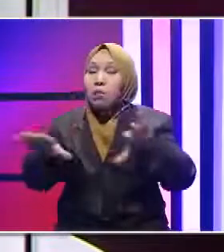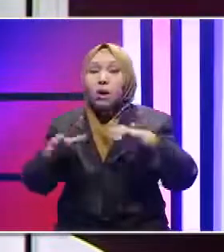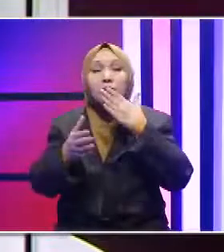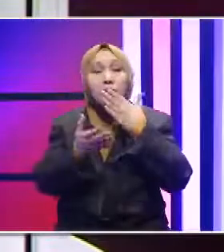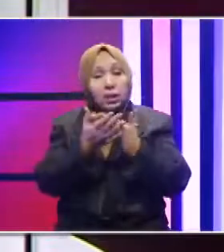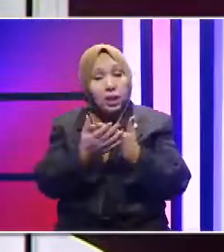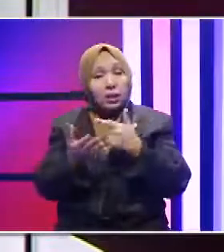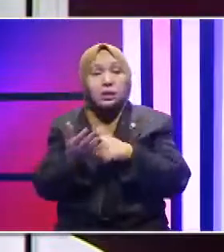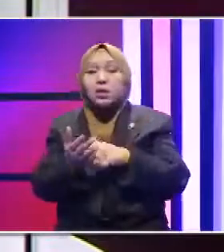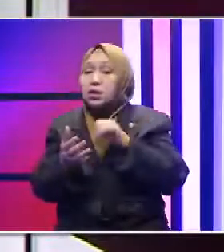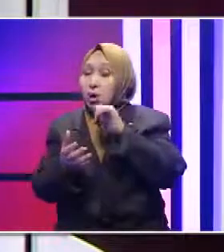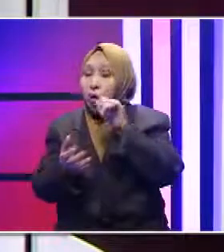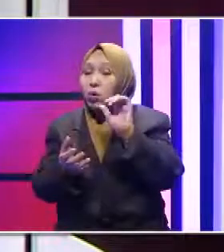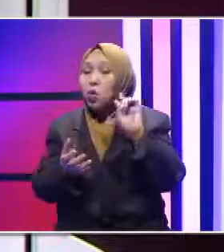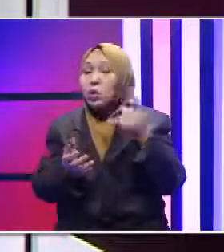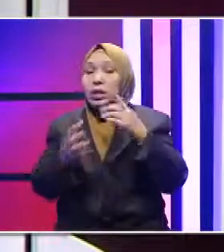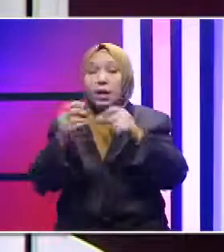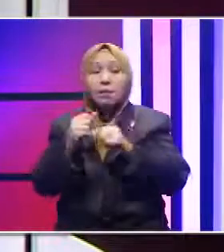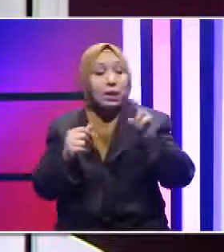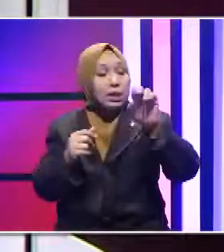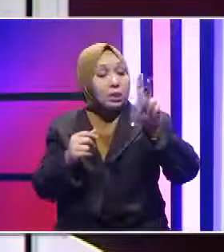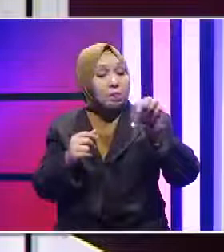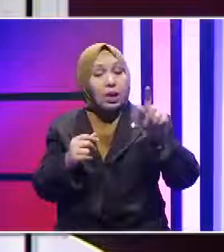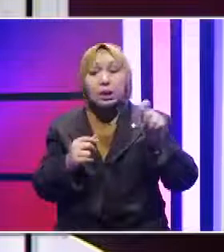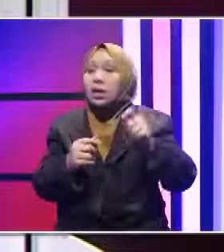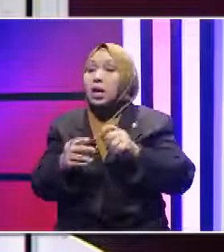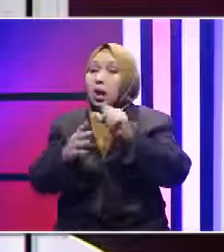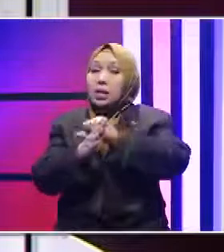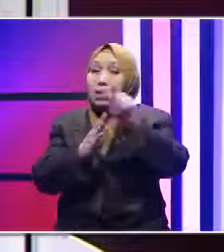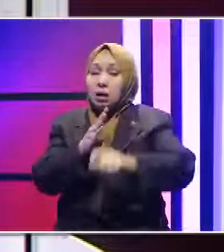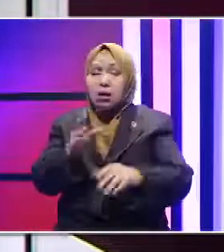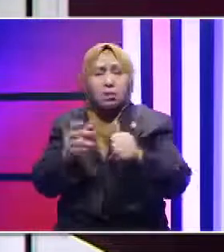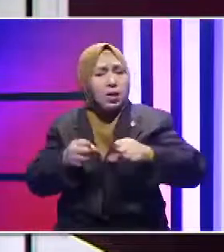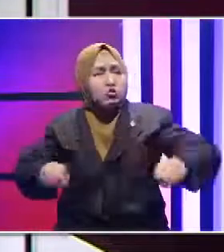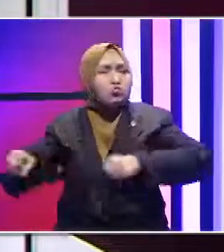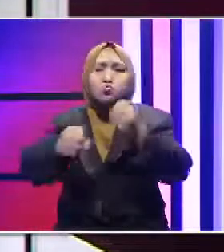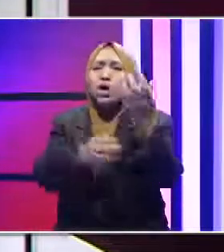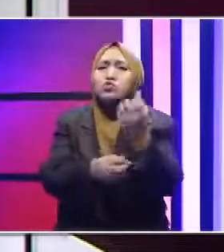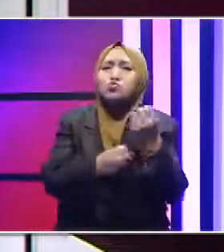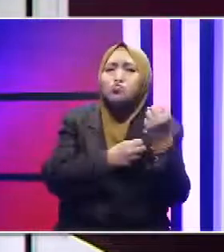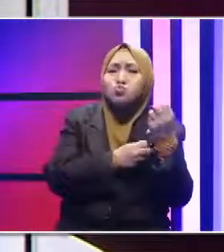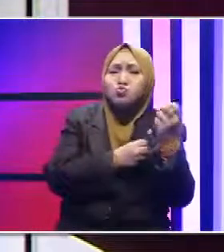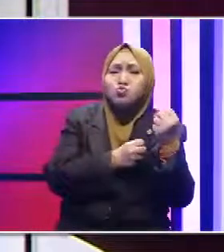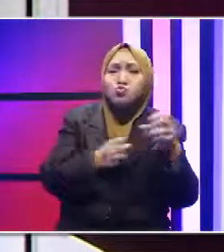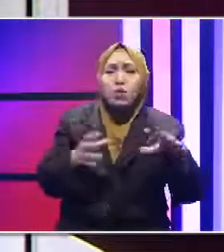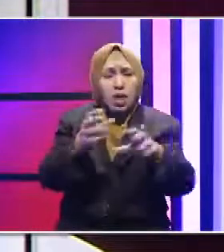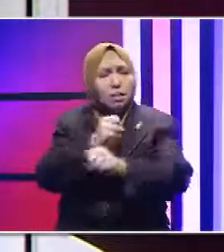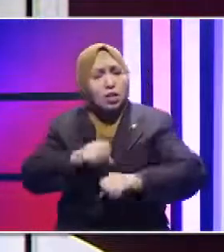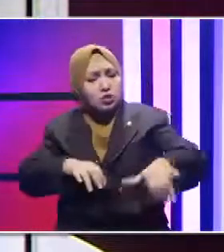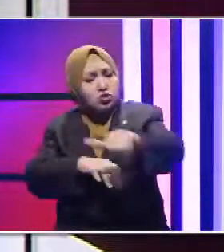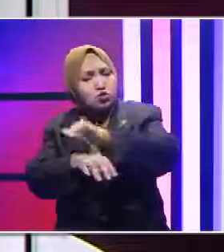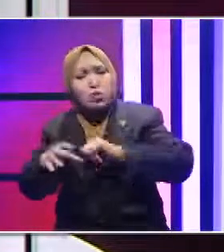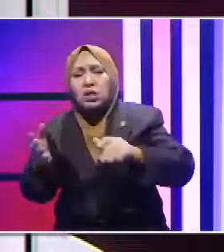ini, dia bukan sekadar dapat nikmat di akhirat Ustaz. Dapat sungai susu, dapat apa lagi? Dapat syurga,